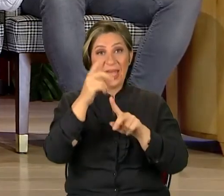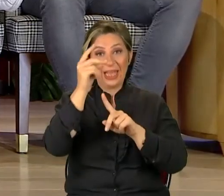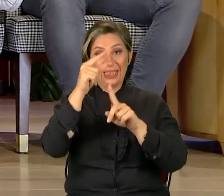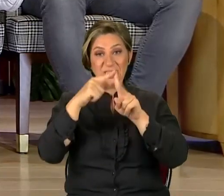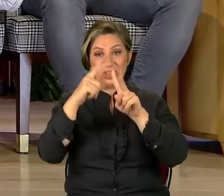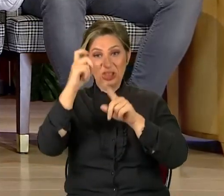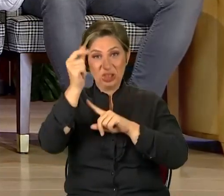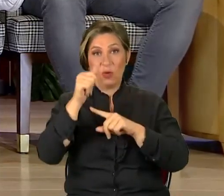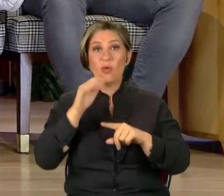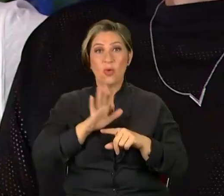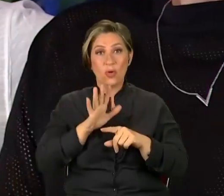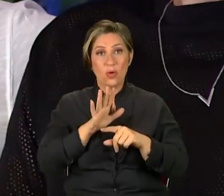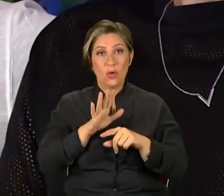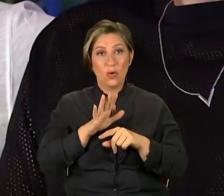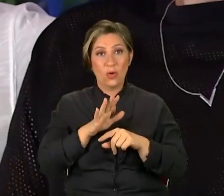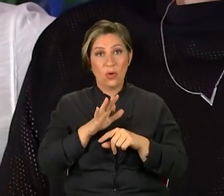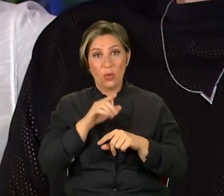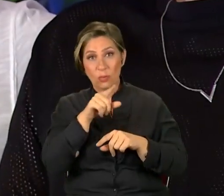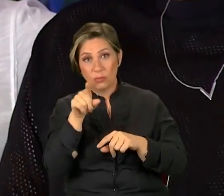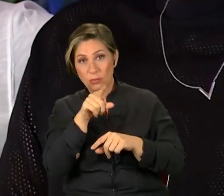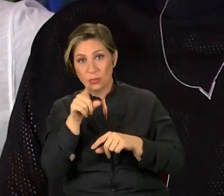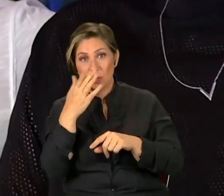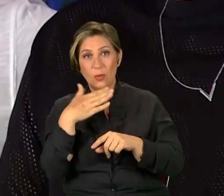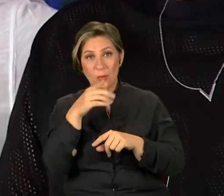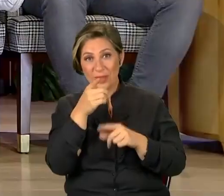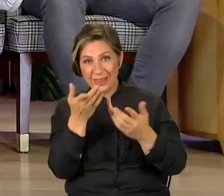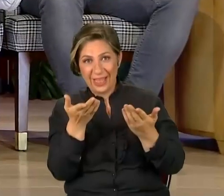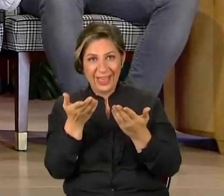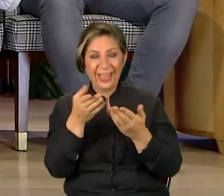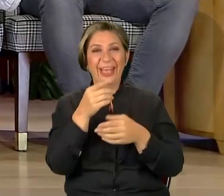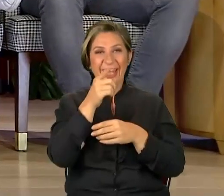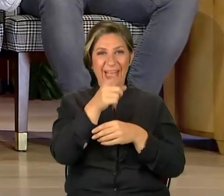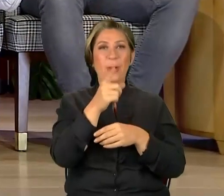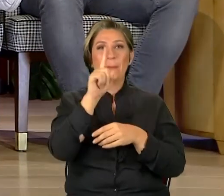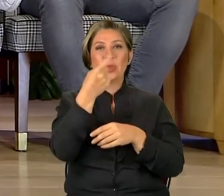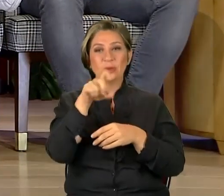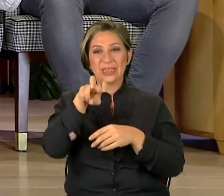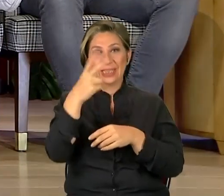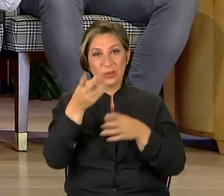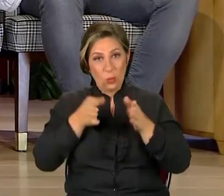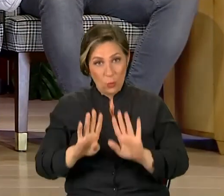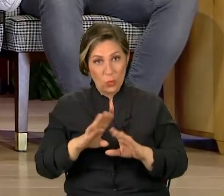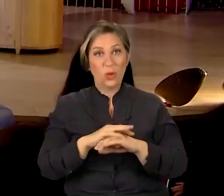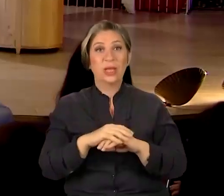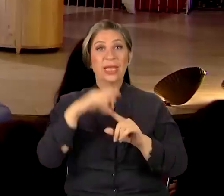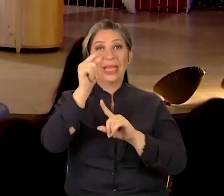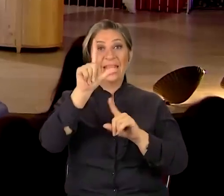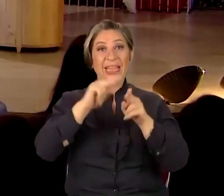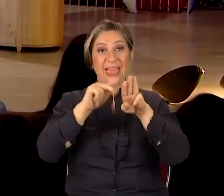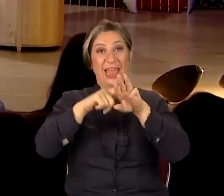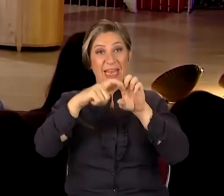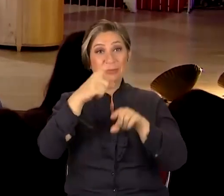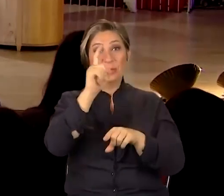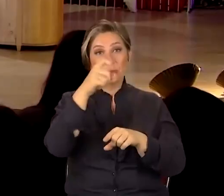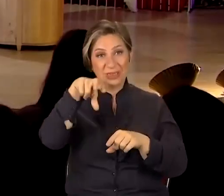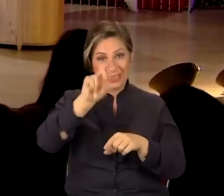İnceoğlu. O da mı burada? O da burada. O da 1982 doğumlu. İlker 80